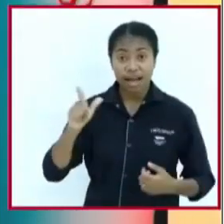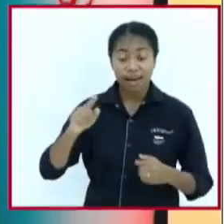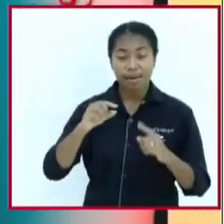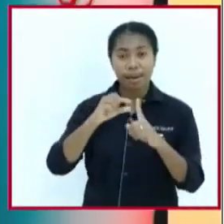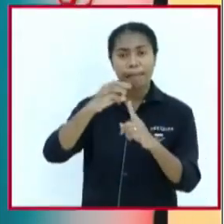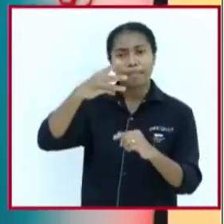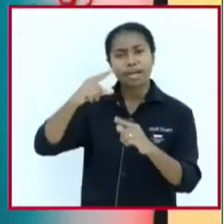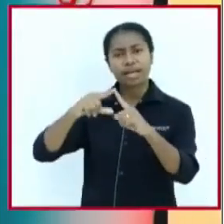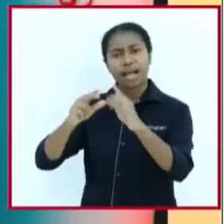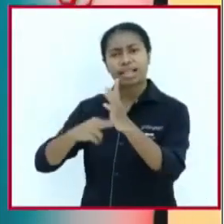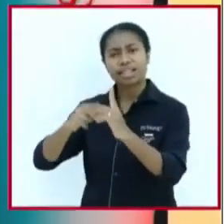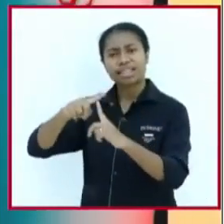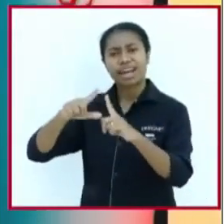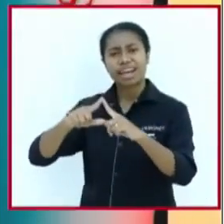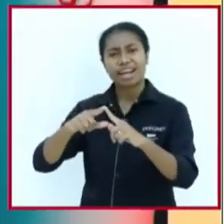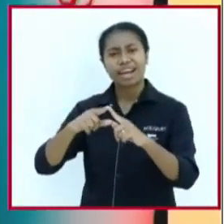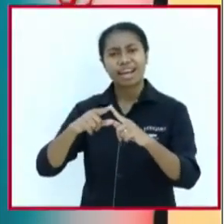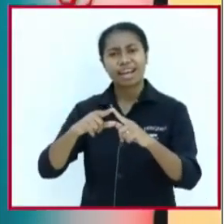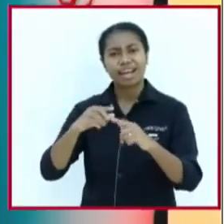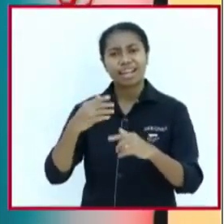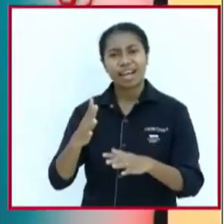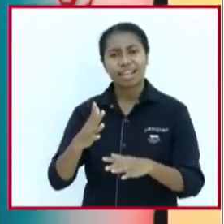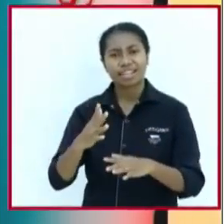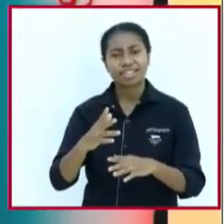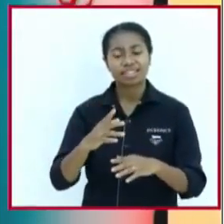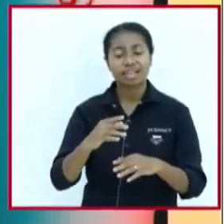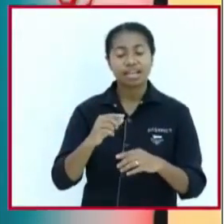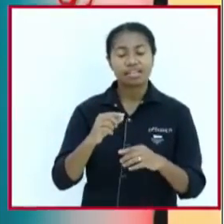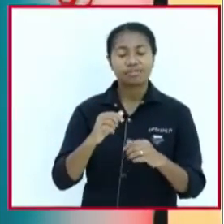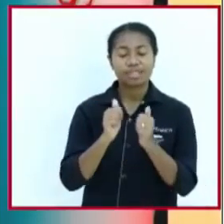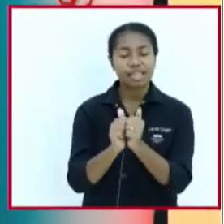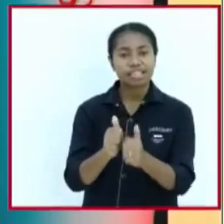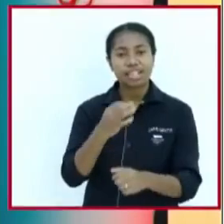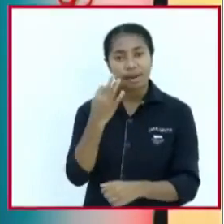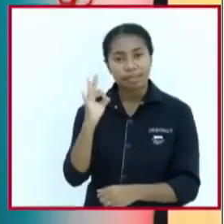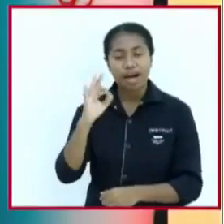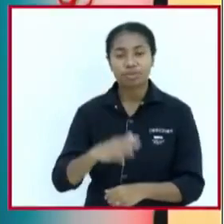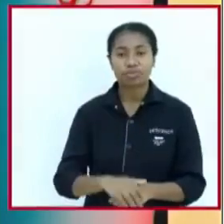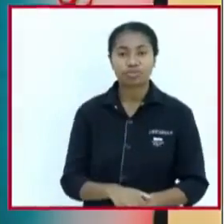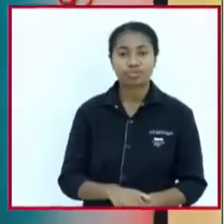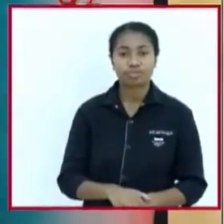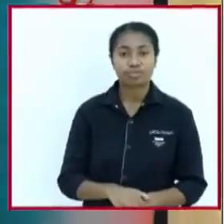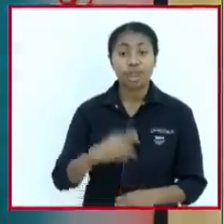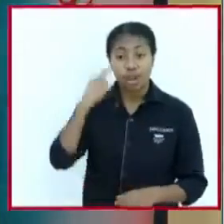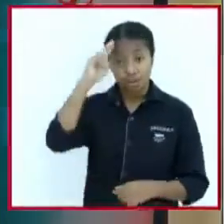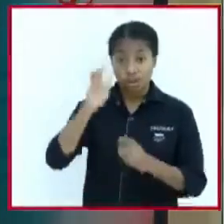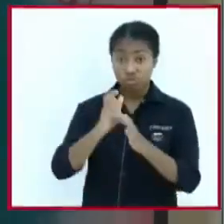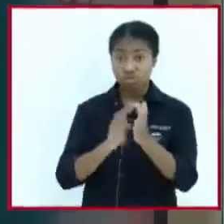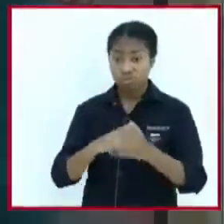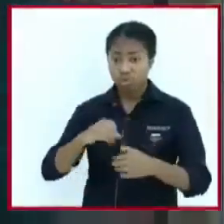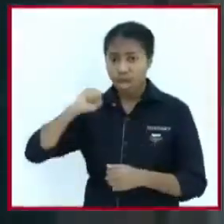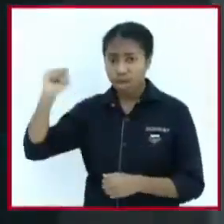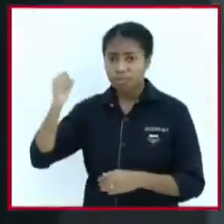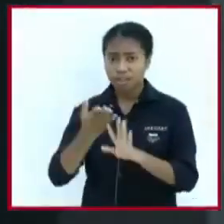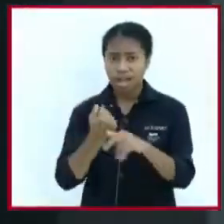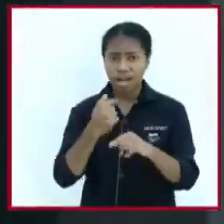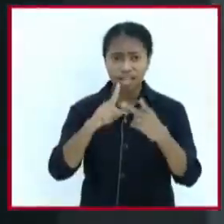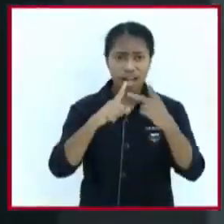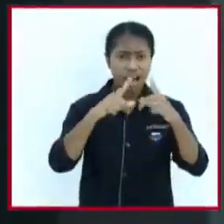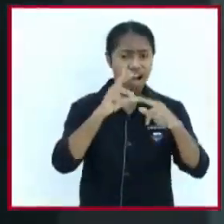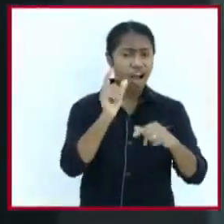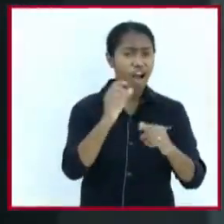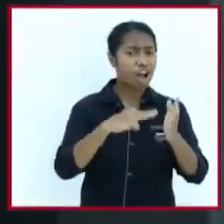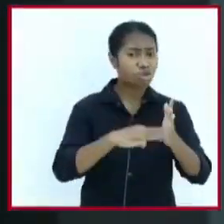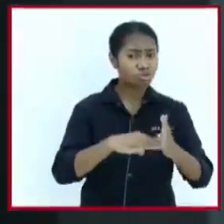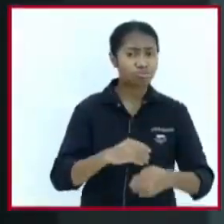dari perjanjian baru Hai Yesus lebih hebat dari Harun Hai